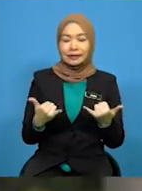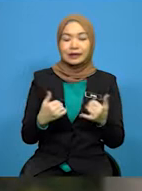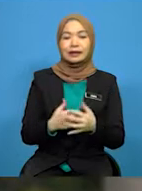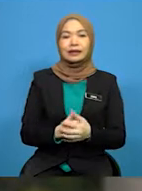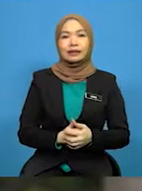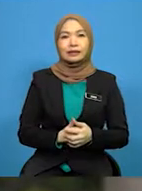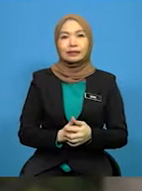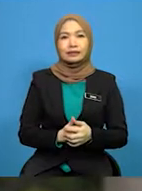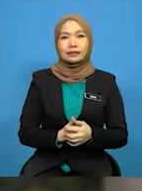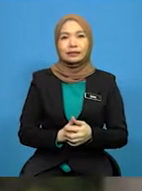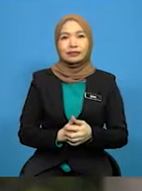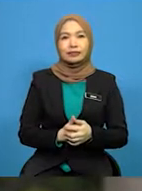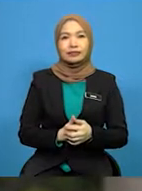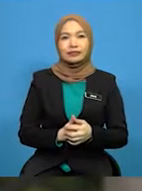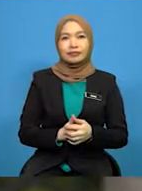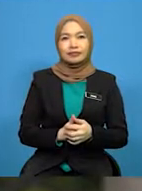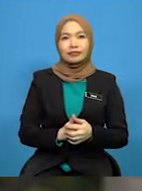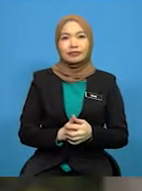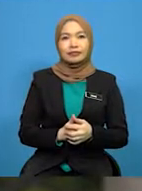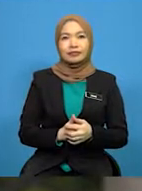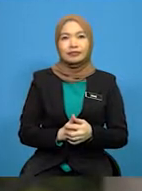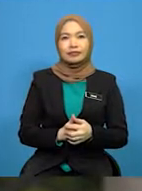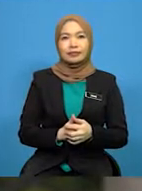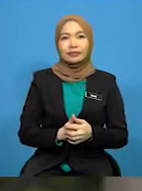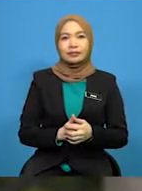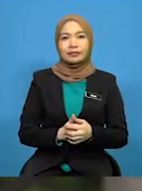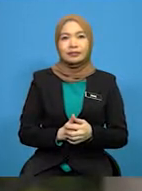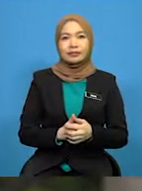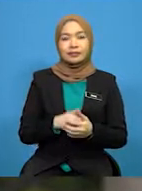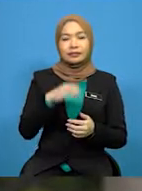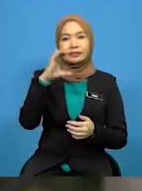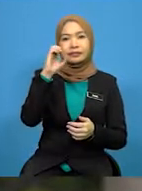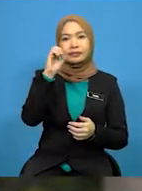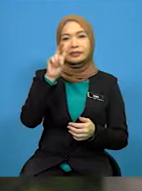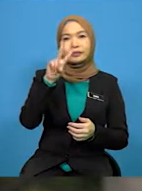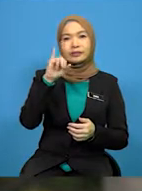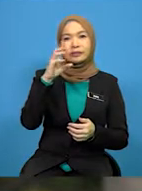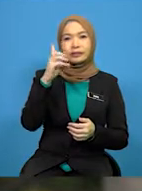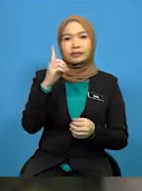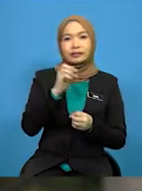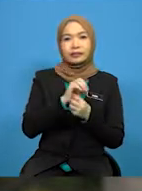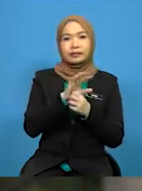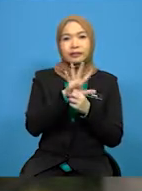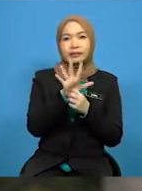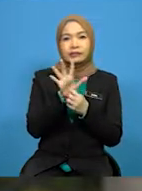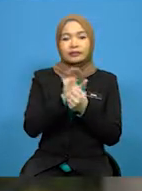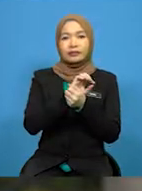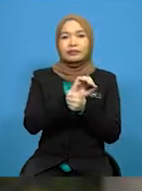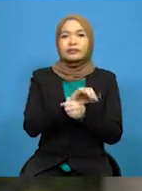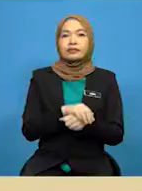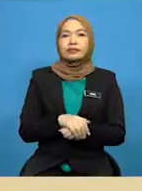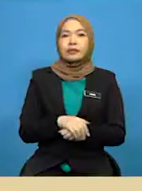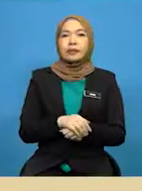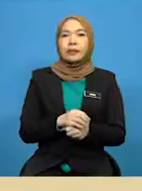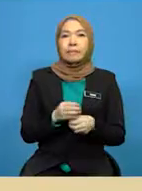Secara umumnya, sekarang ini pandemik COVID-19 ini memberi kesan kepada empat isu yang kita bincangkan